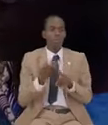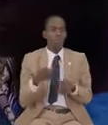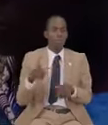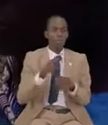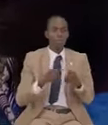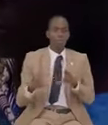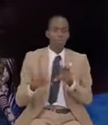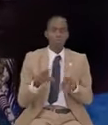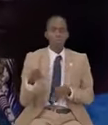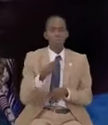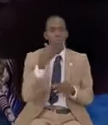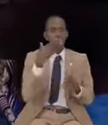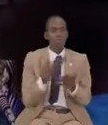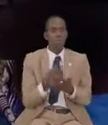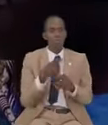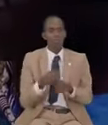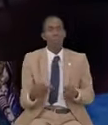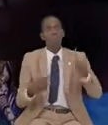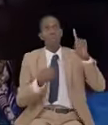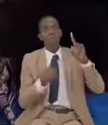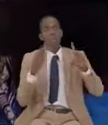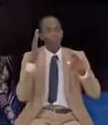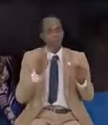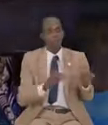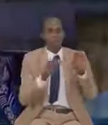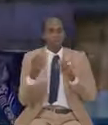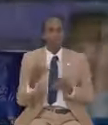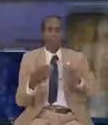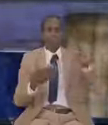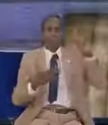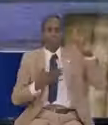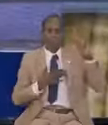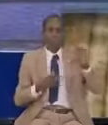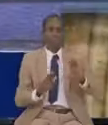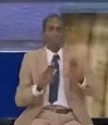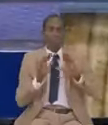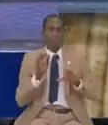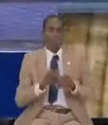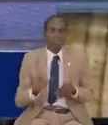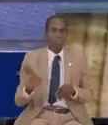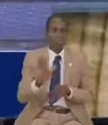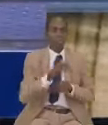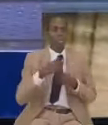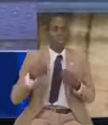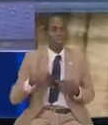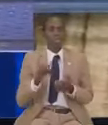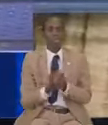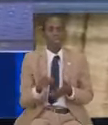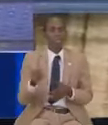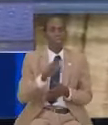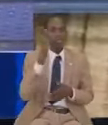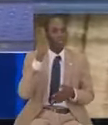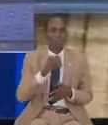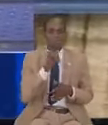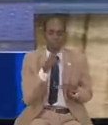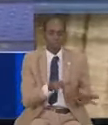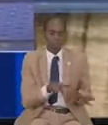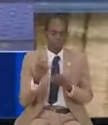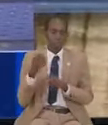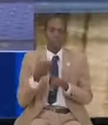du bien et je mettrai ma crainte dans le cœur afin qu'il ne s'éloigne pas de moi